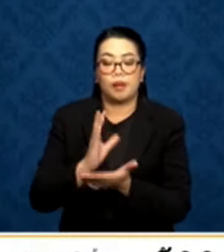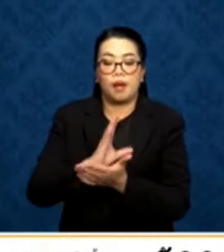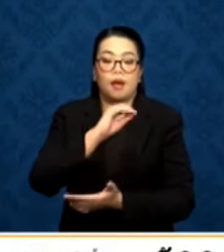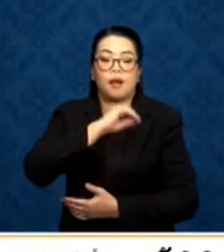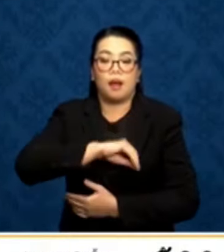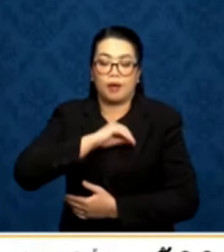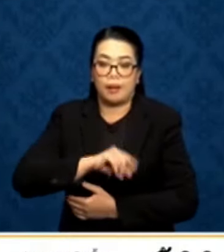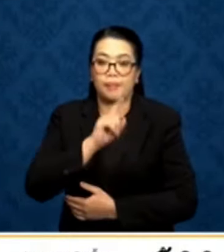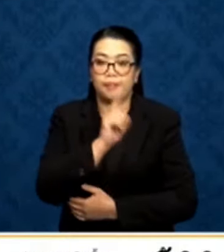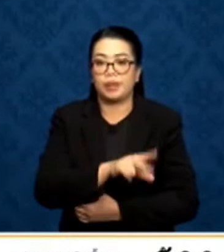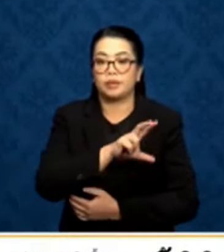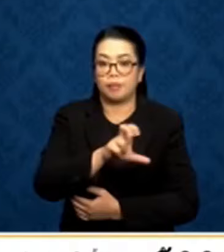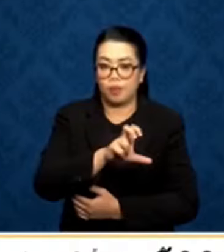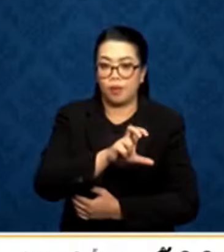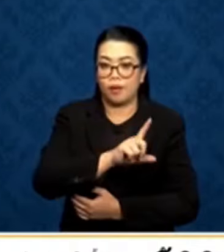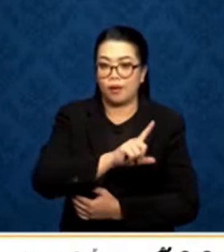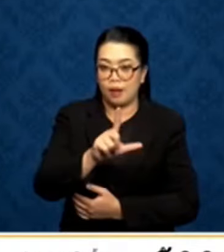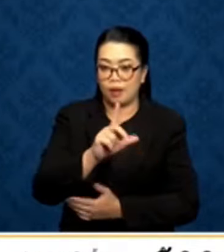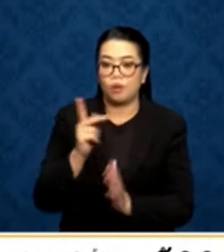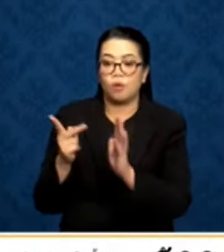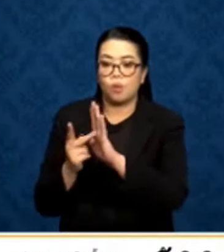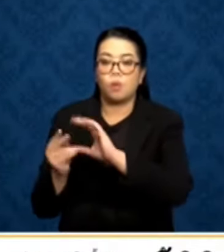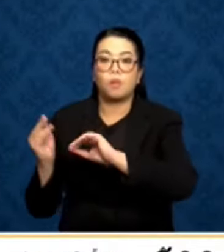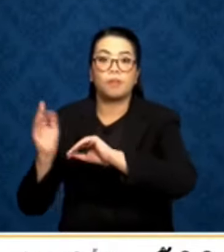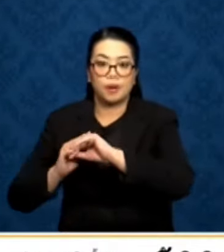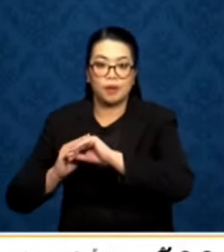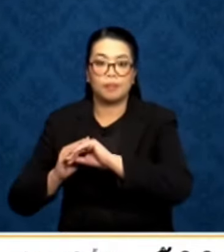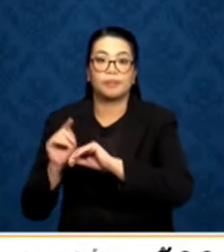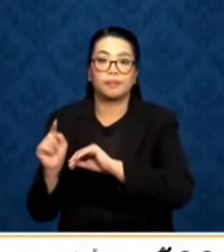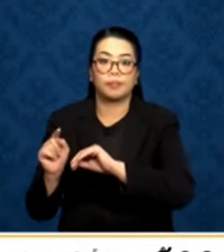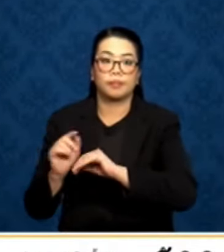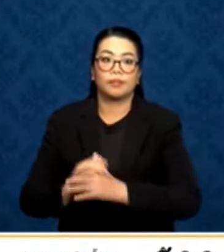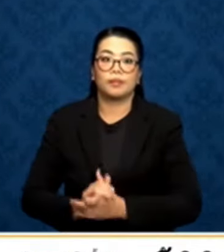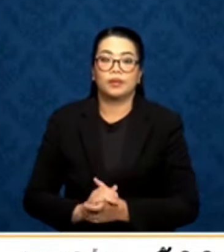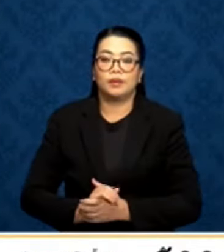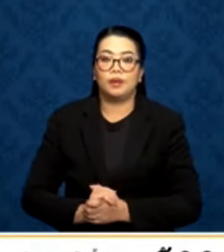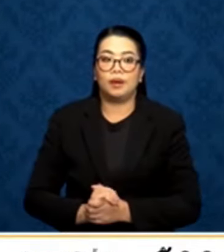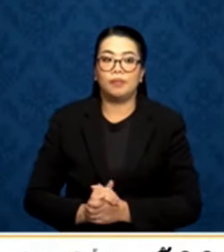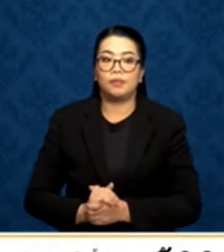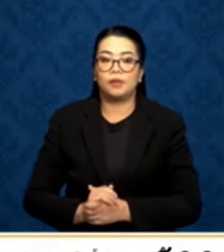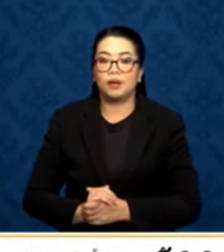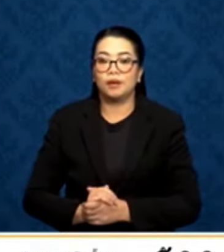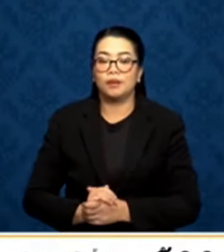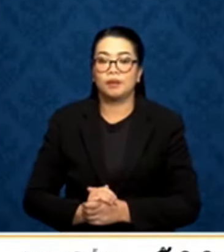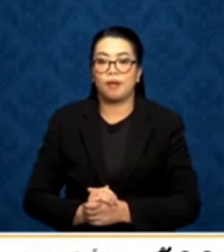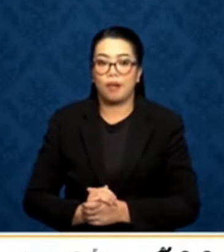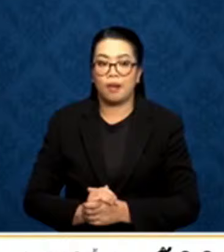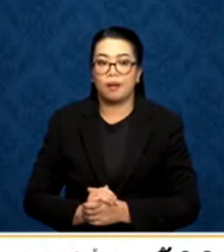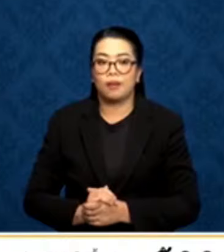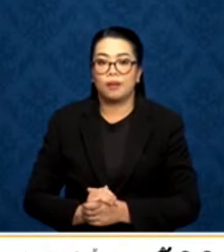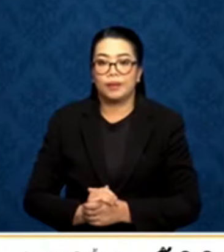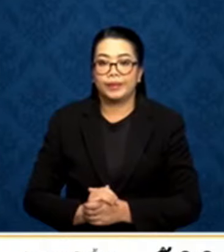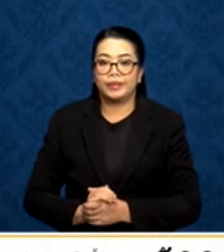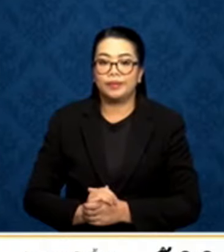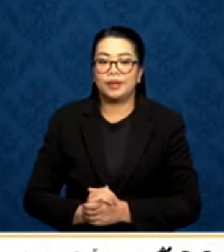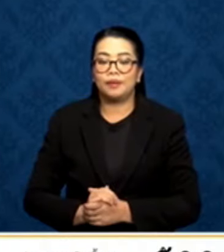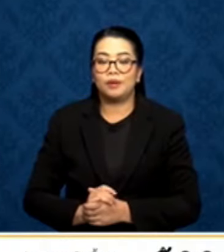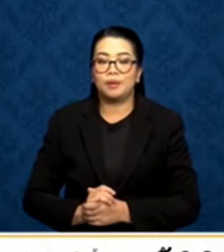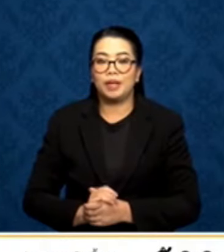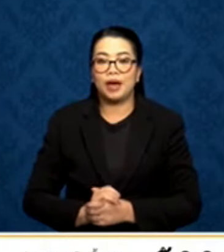1,300ล้านแล้วก็จะต้องกู้เพิ่มนะครับอีก 3,300ล้านบาทแล้วก็จะใช้จากเงินอุดหนุนนะครับอีก 673ล้าน